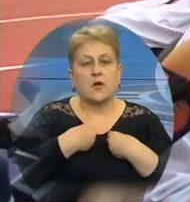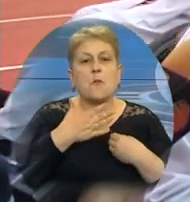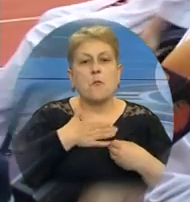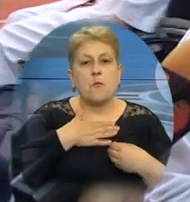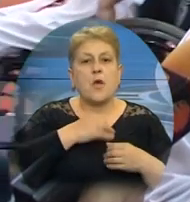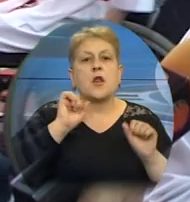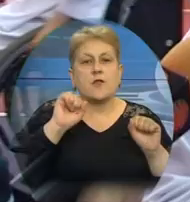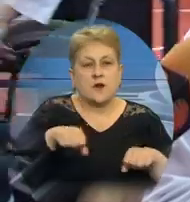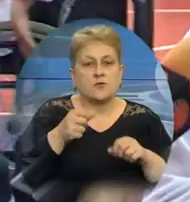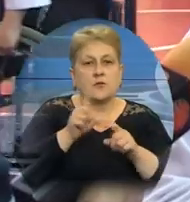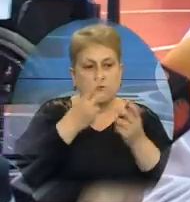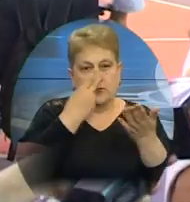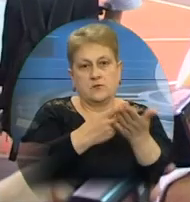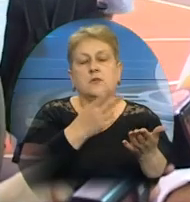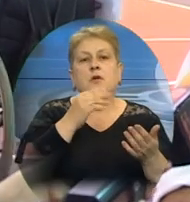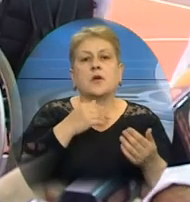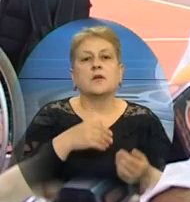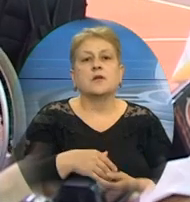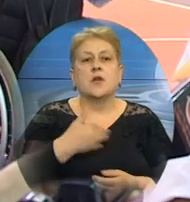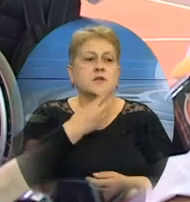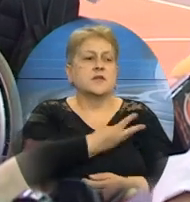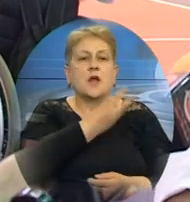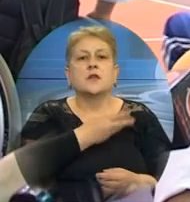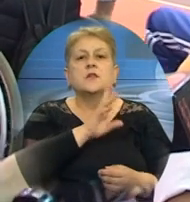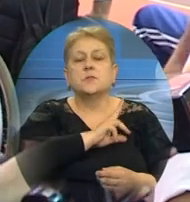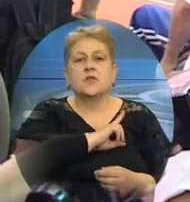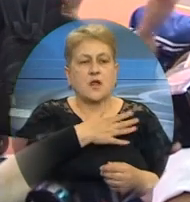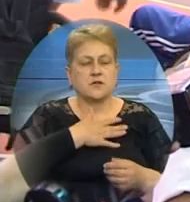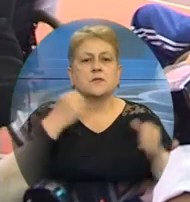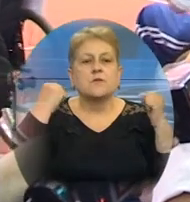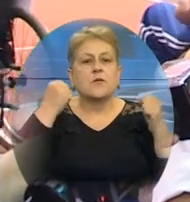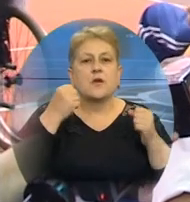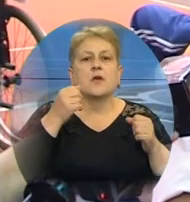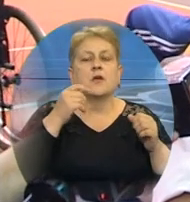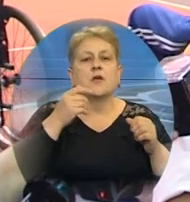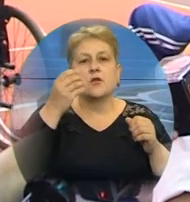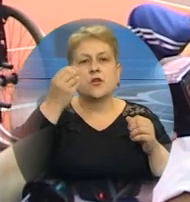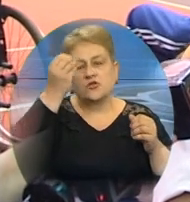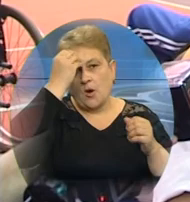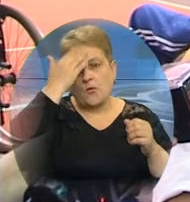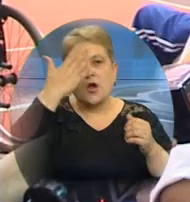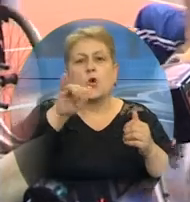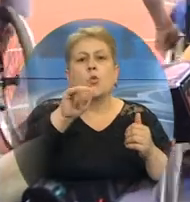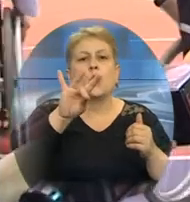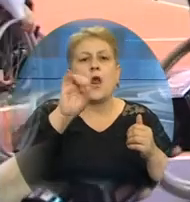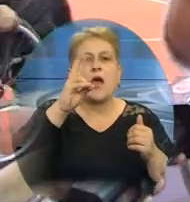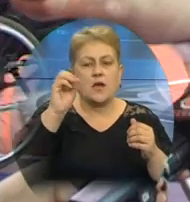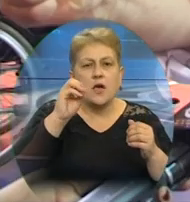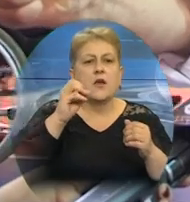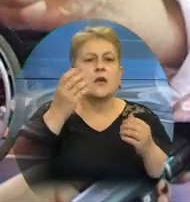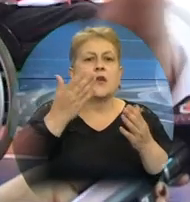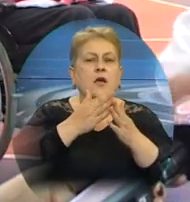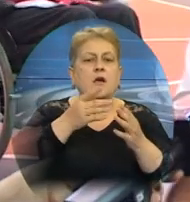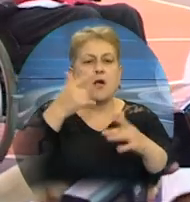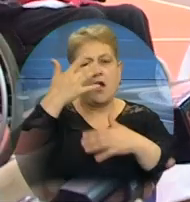մեր հնարավորությունները ցույց տալու։ Սիրածս շարժում ենք կարոտե մեջ, կոչվում է ճապոնական կաուրակեն, ապկաճի մոտից